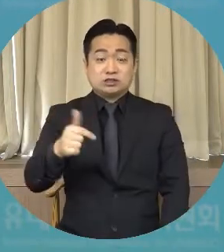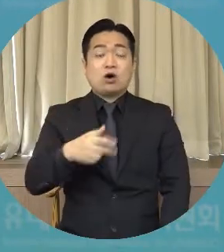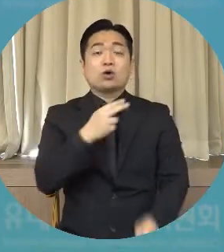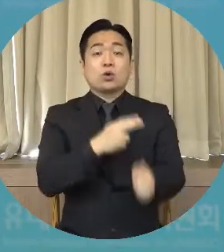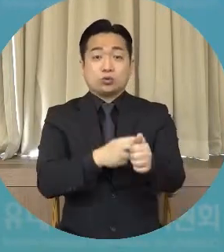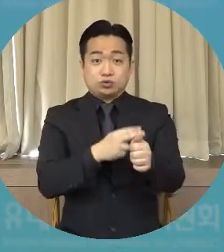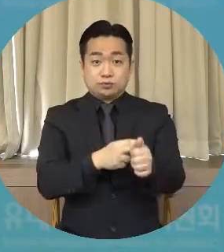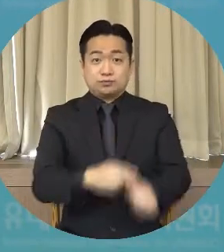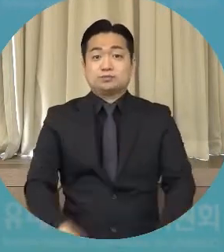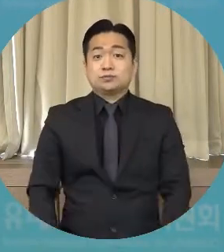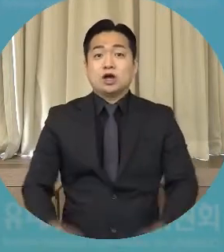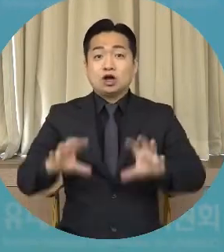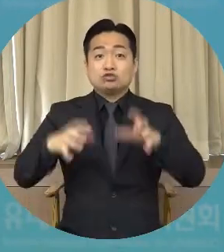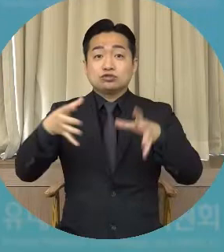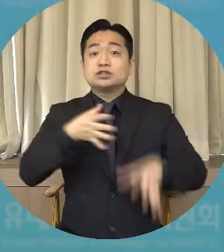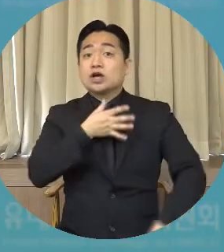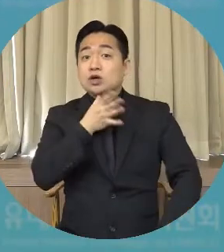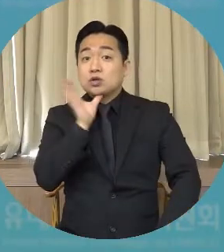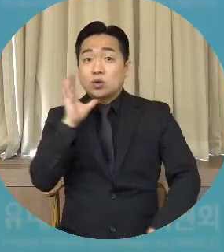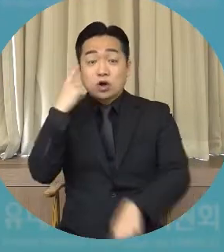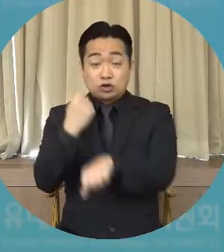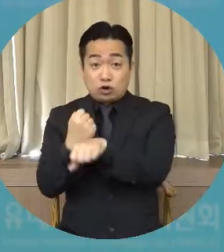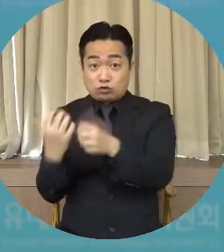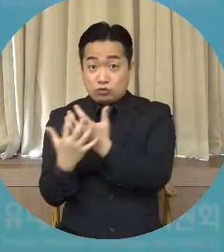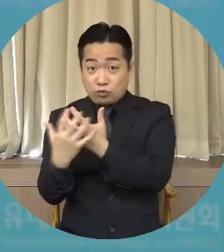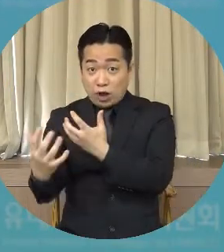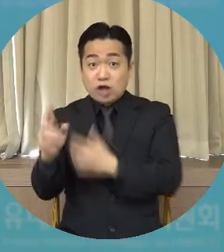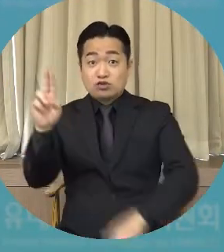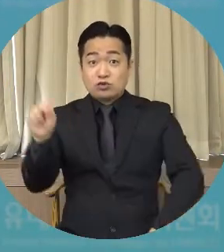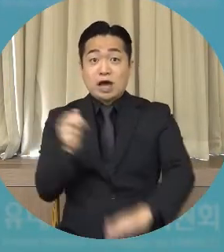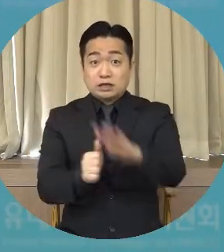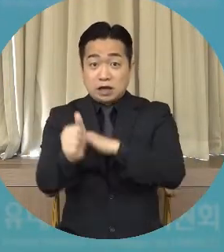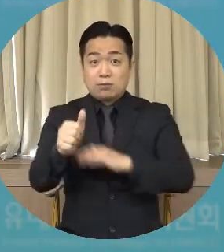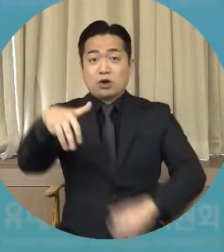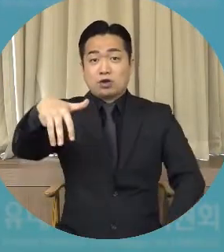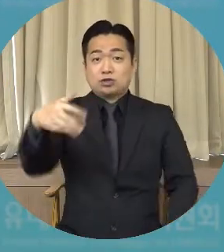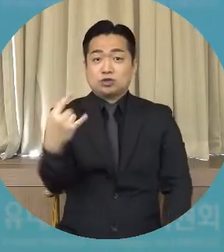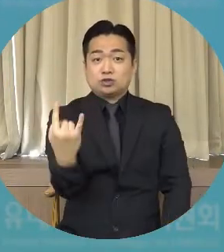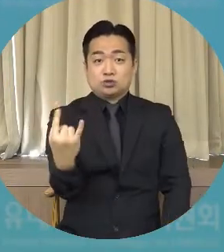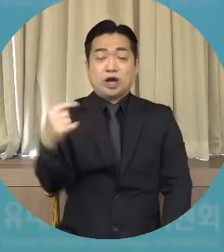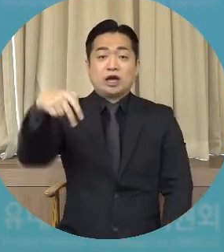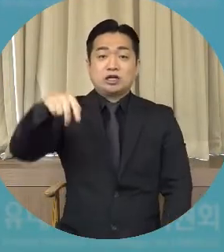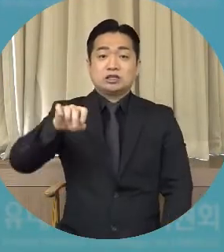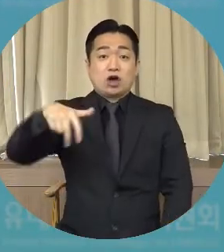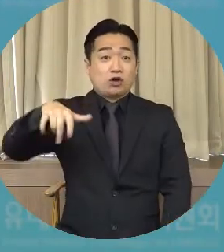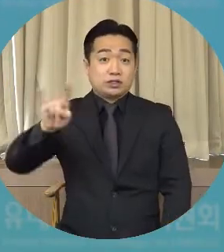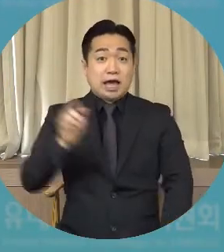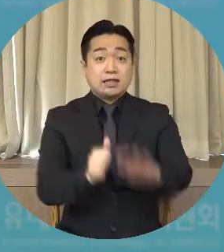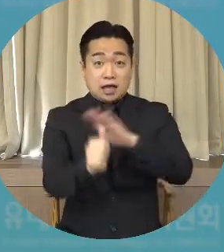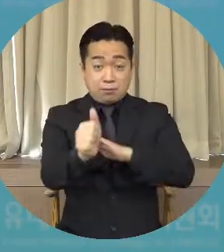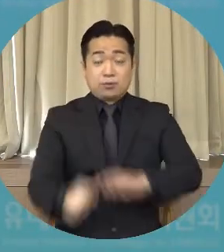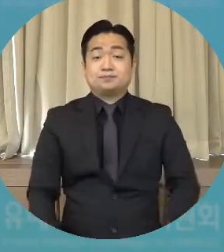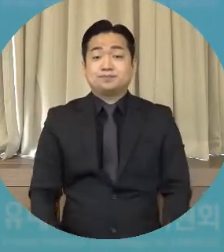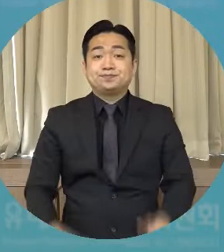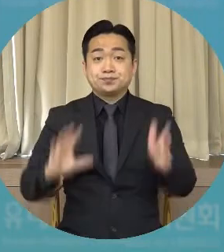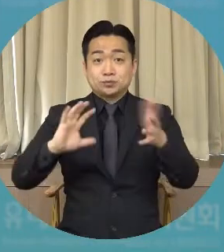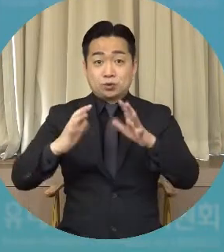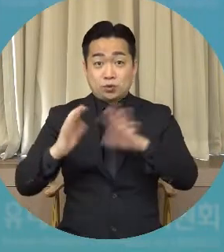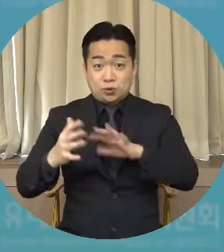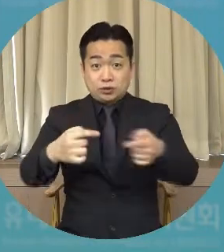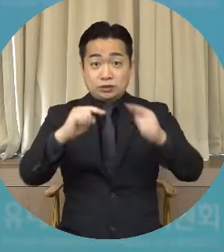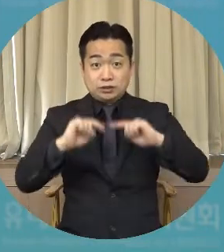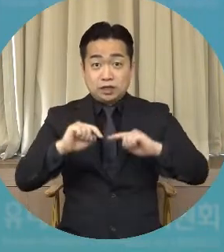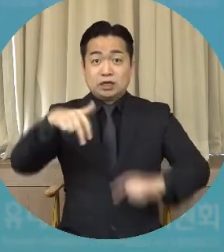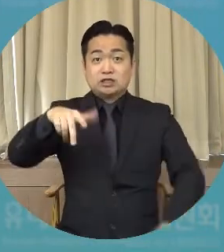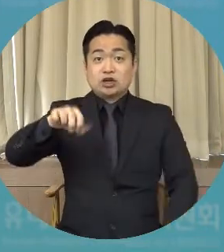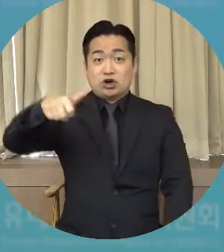국제노년학 노인의학회 UN 대표 최성재 교수님, 그리고 토론을 위해 참여해 주신